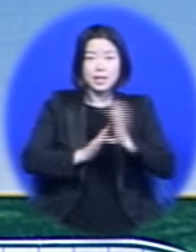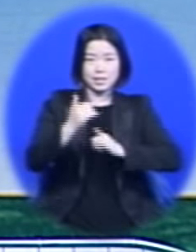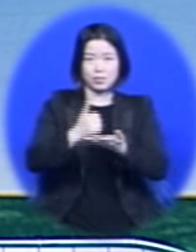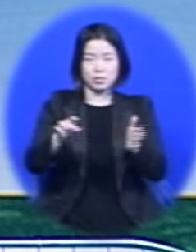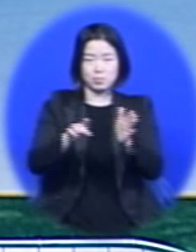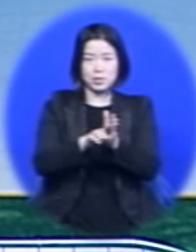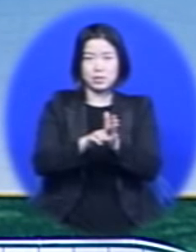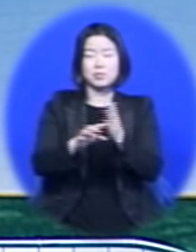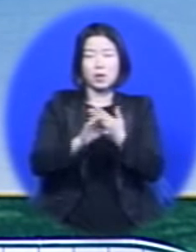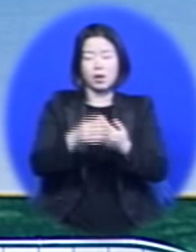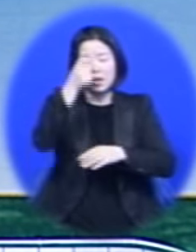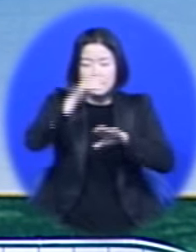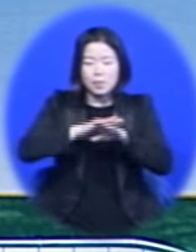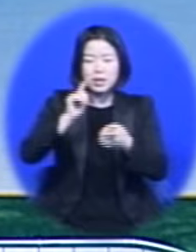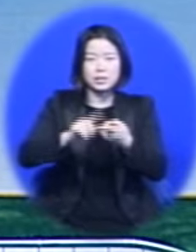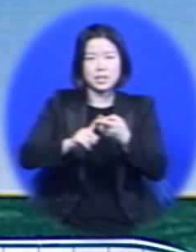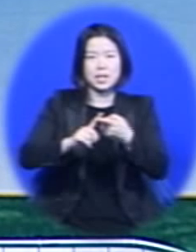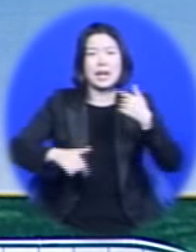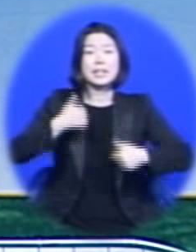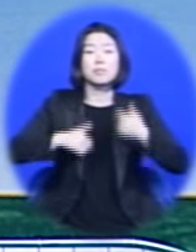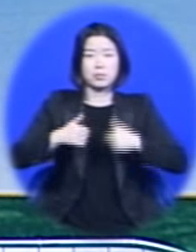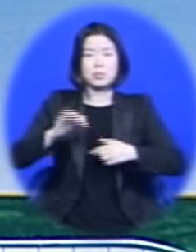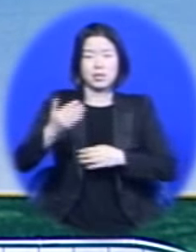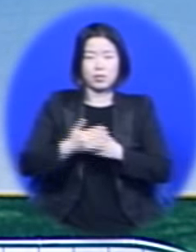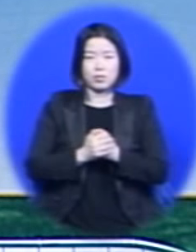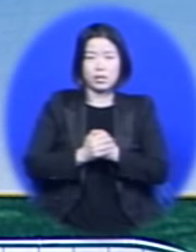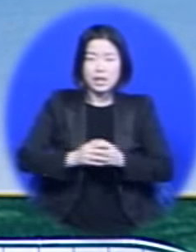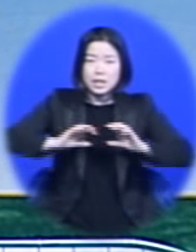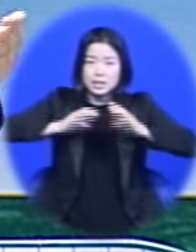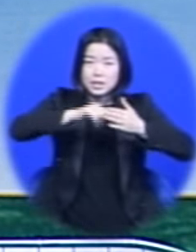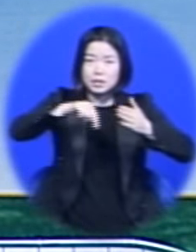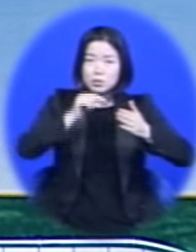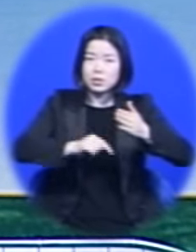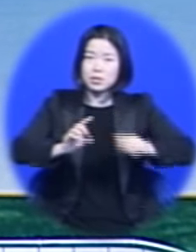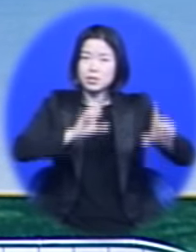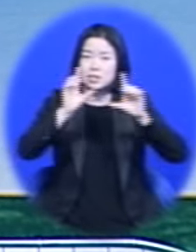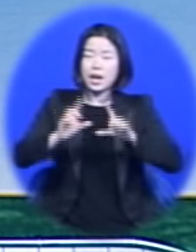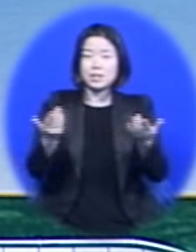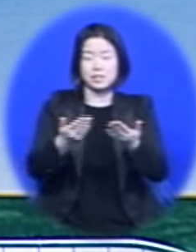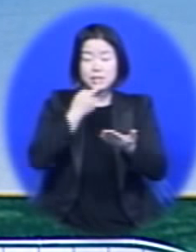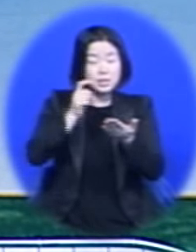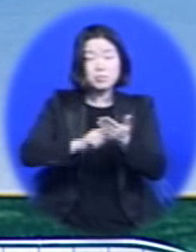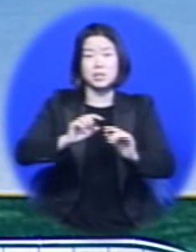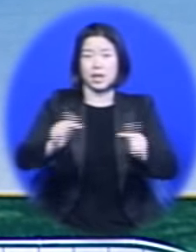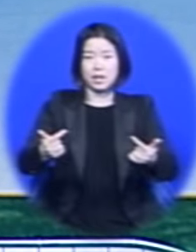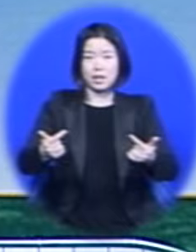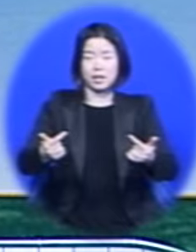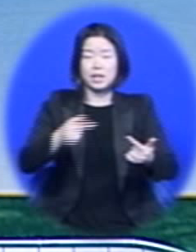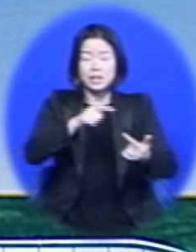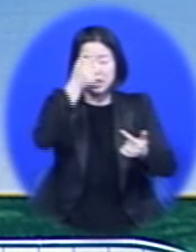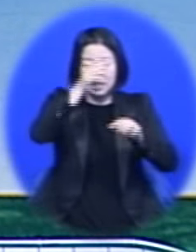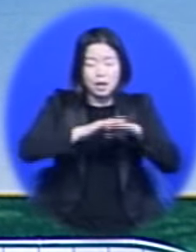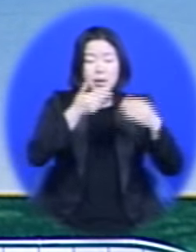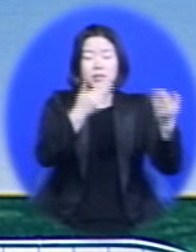그 자체가 가장 기쁨입니다. 세상에서 사는 일은 쉽지 않지만 예배 드리는 힘으로